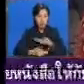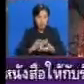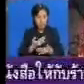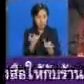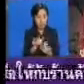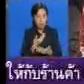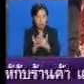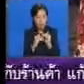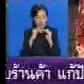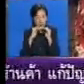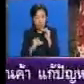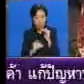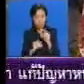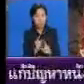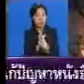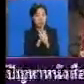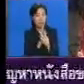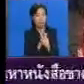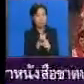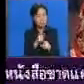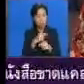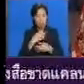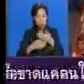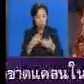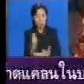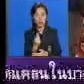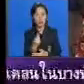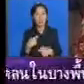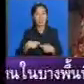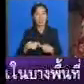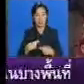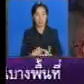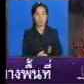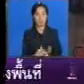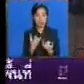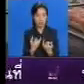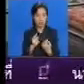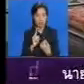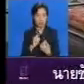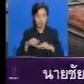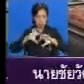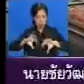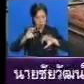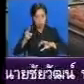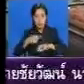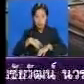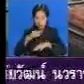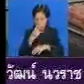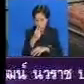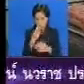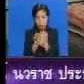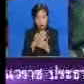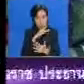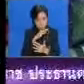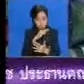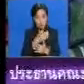งตามที่เหมือนที่ตอนหมูขึ้นไม่ได้ นอกจากนี้นะครับต้องการให้ภาครัฐนั้นติดตามราคาเนื้อหมูทั้งระบบเพราะ